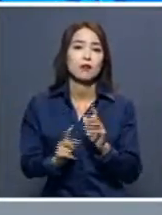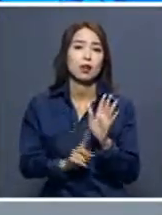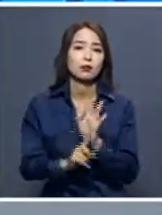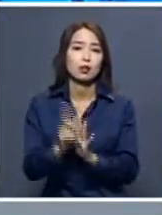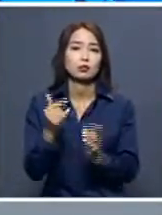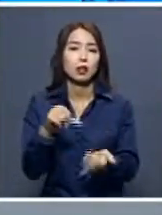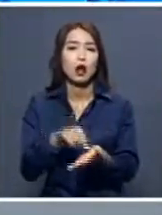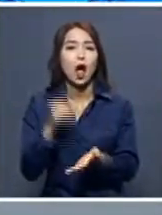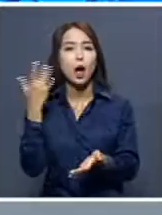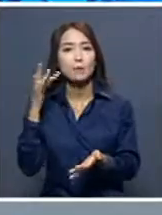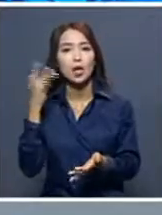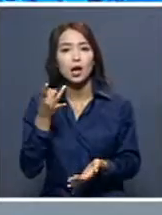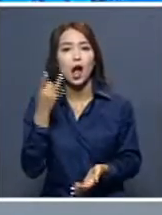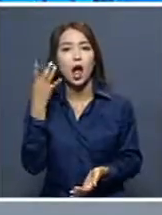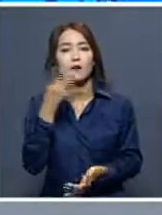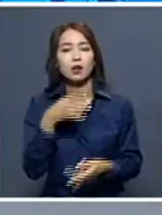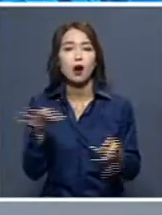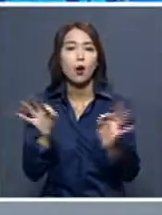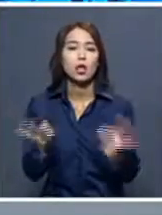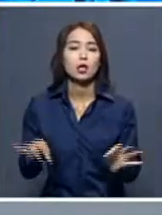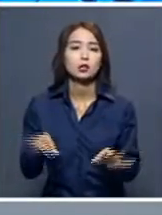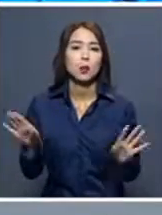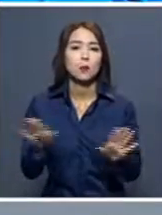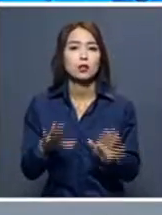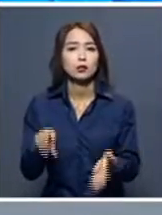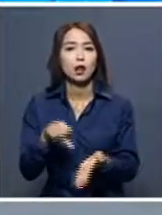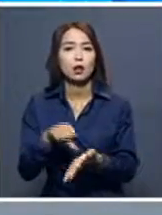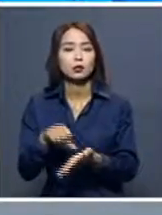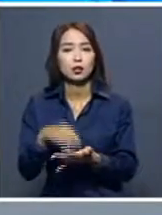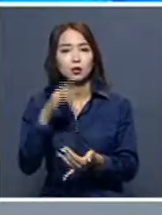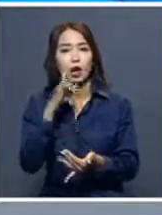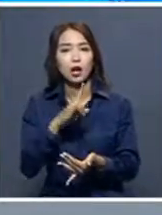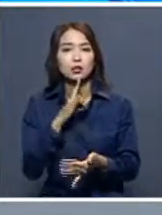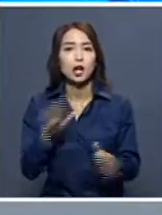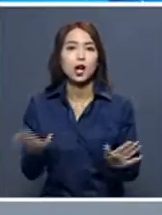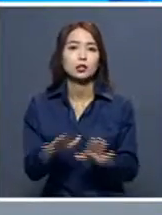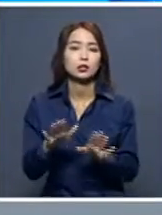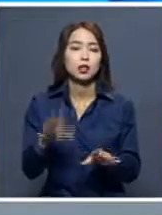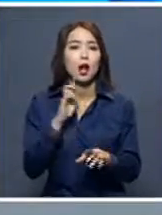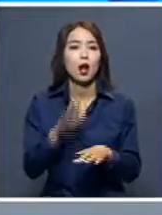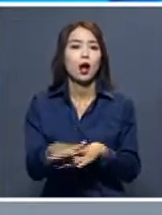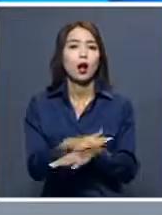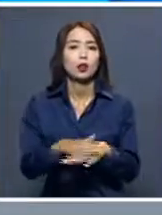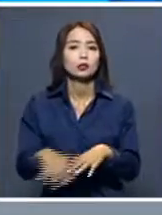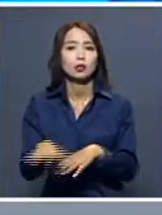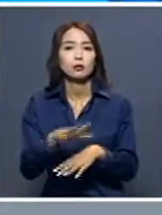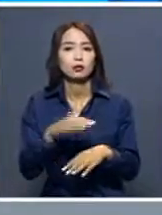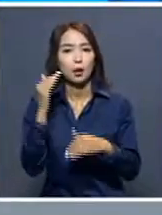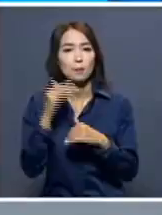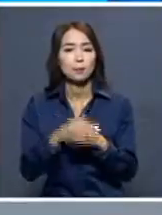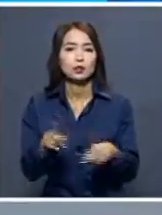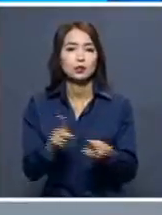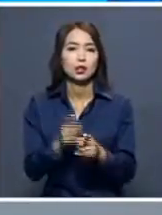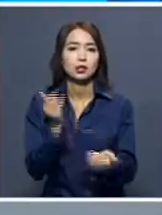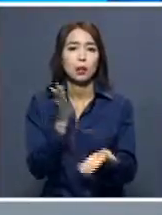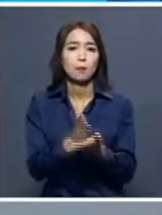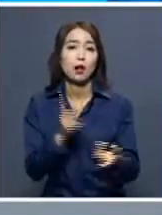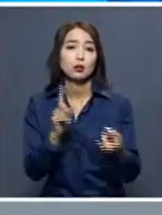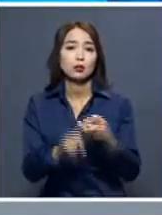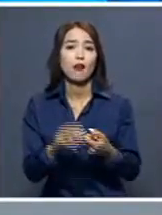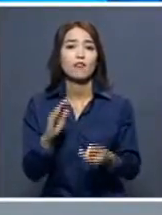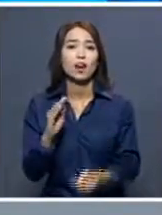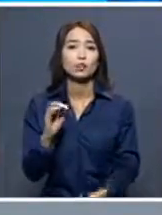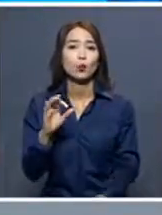үшін Америка, Африкадан өнерпаздар келген. Қазақ жерінде ұлы дала халқының мұрасын насихаттаған кештен бізбен тікелей байланысқа әріптесім